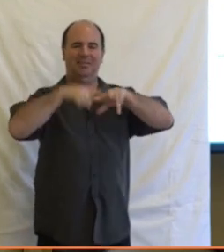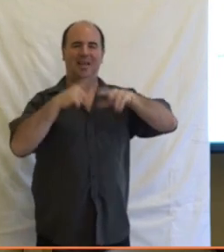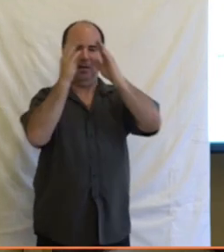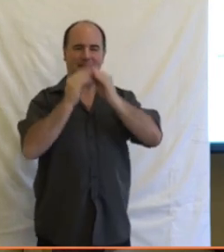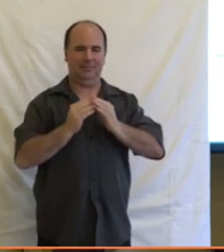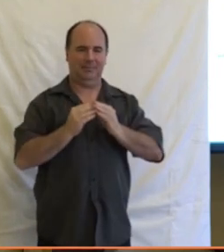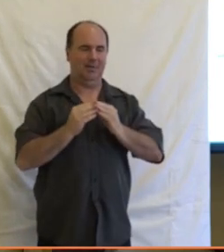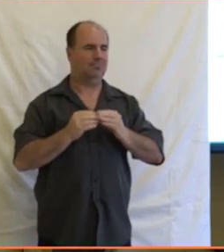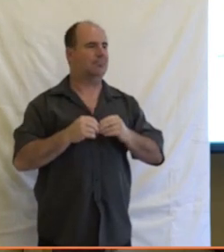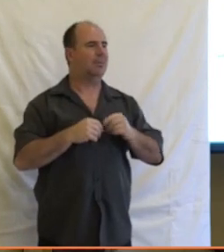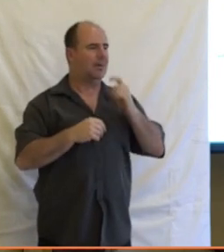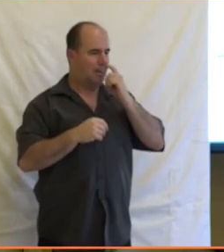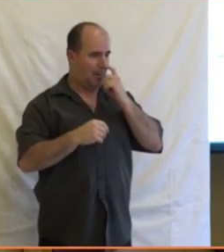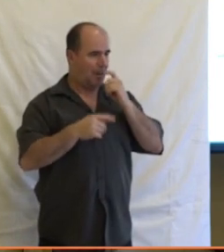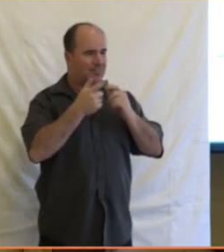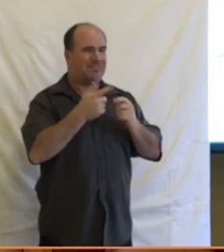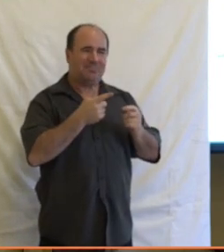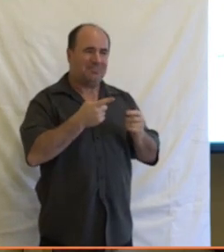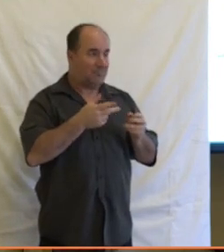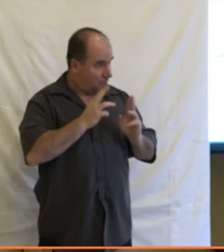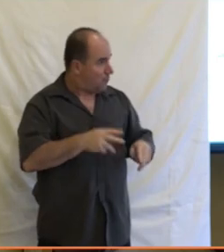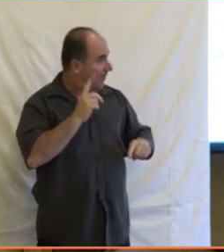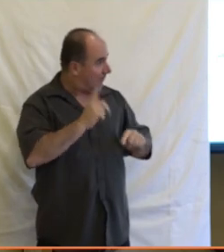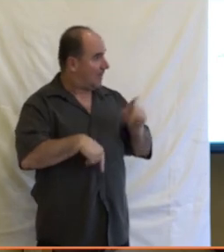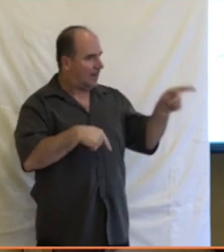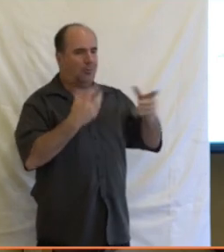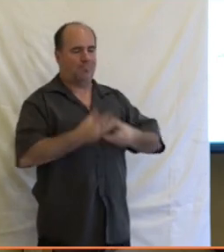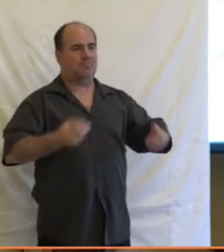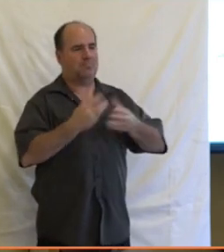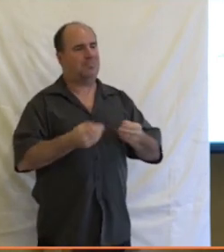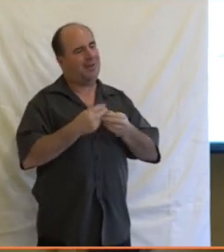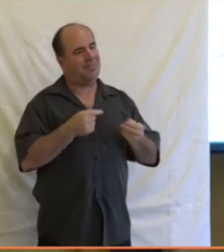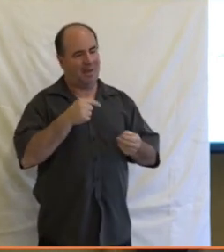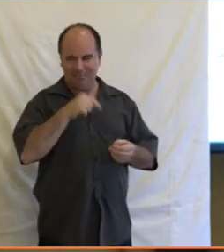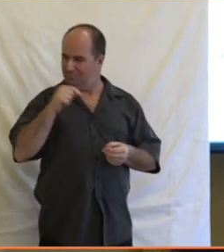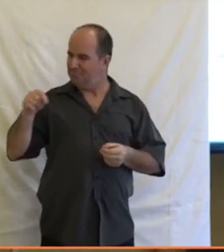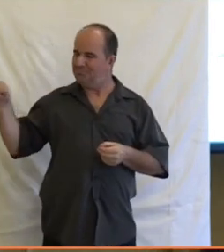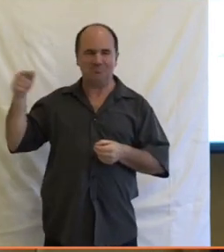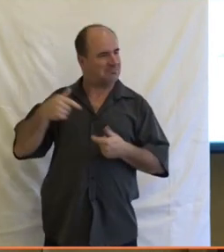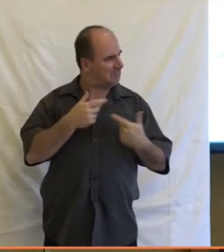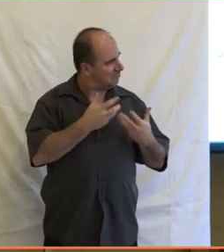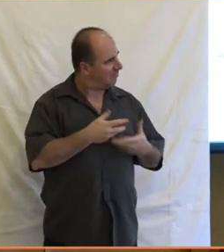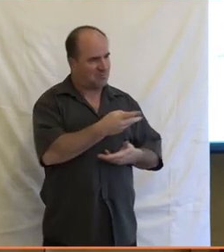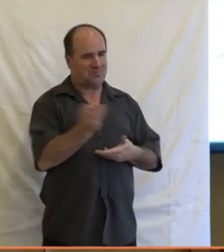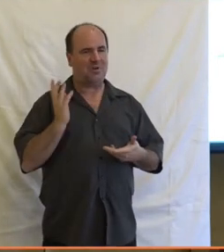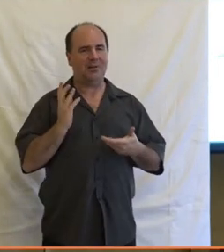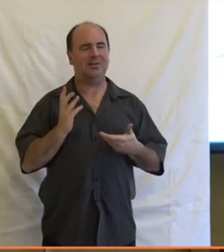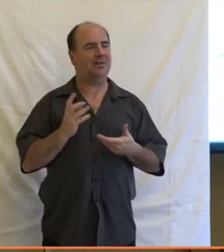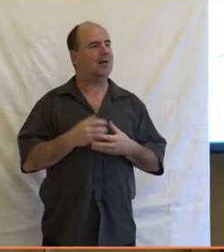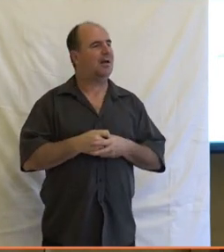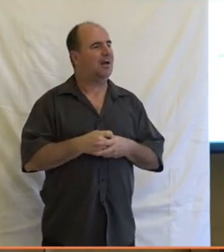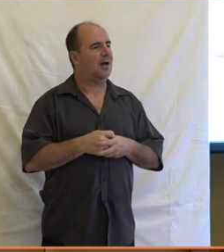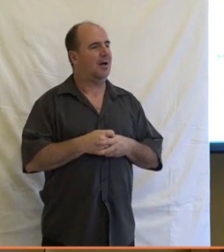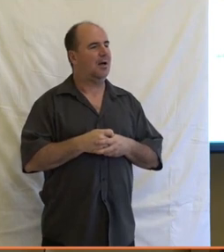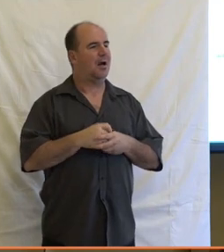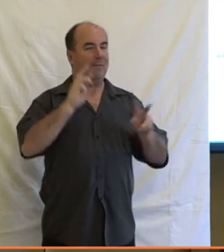jestli se nemůže stát, že vlastně tyhle ty příběhy nějakým způsobem třeba Co se týče třeba té virtuální reality v domovech seniorů,